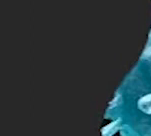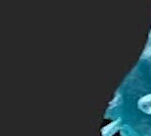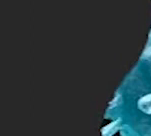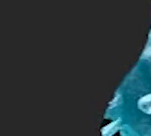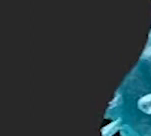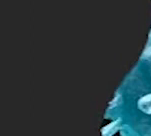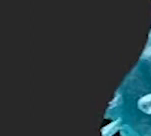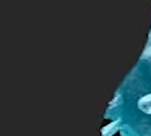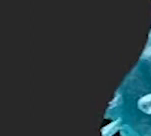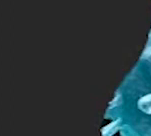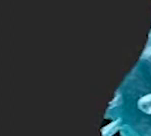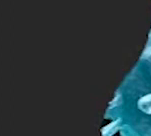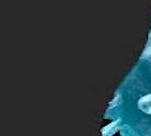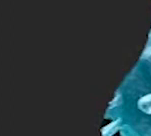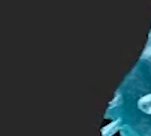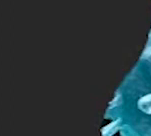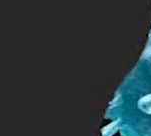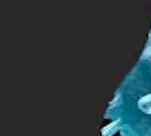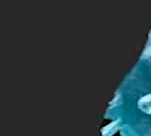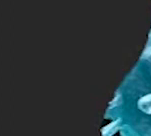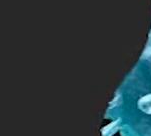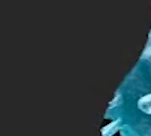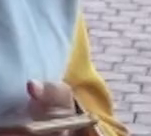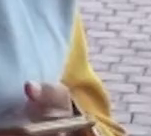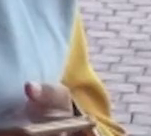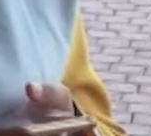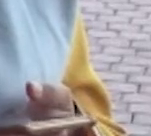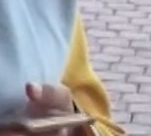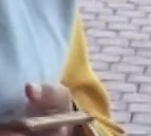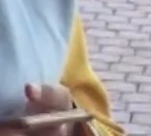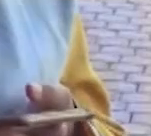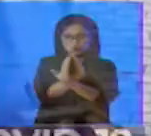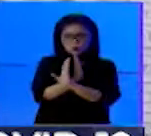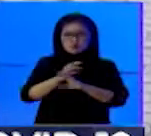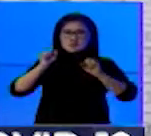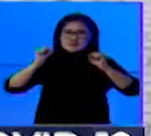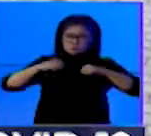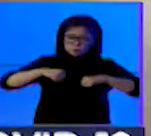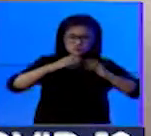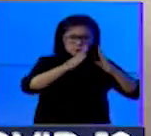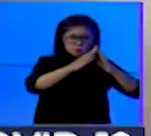selamat. Pemprov Jatim dan Ikatan Dokter Indonesia sepakat menentukan rumah sakit rujukan utama bagi ibu